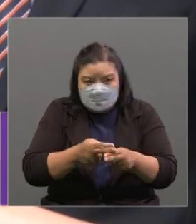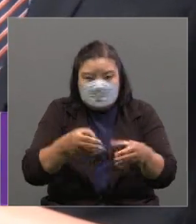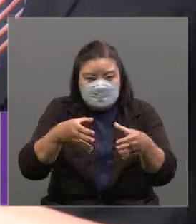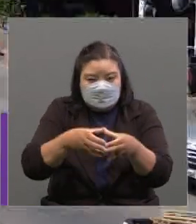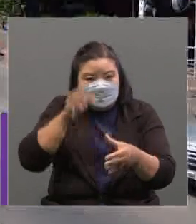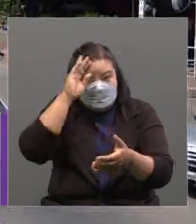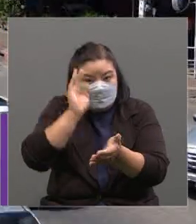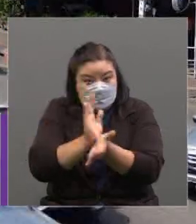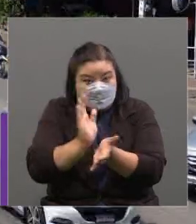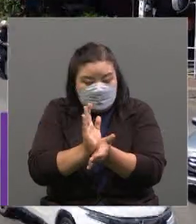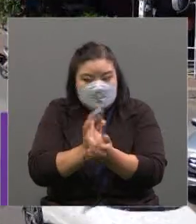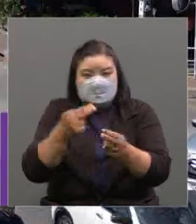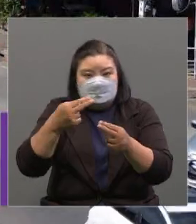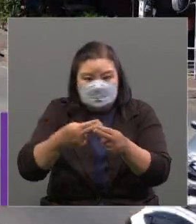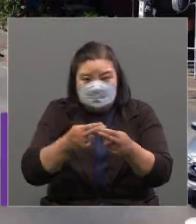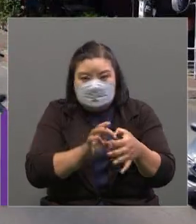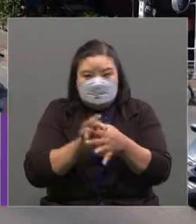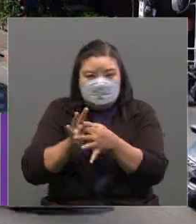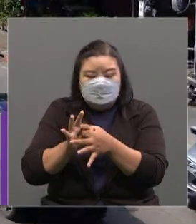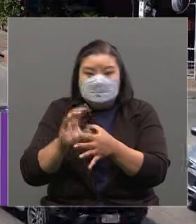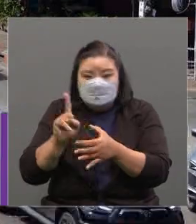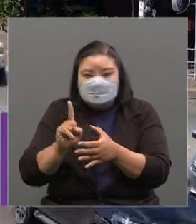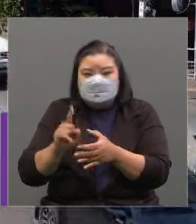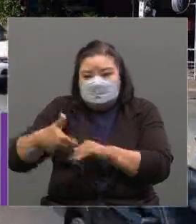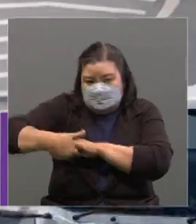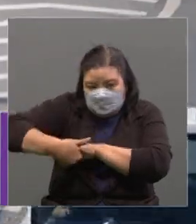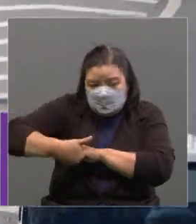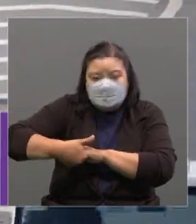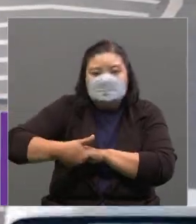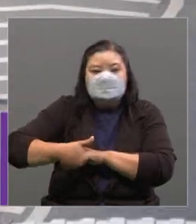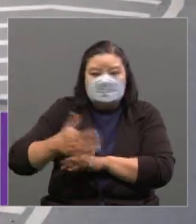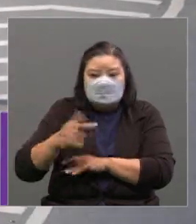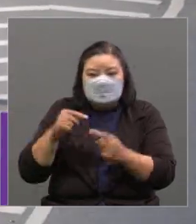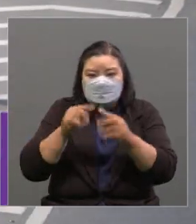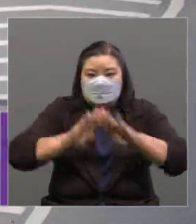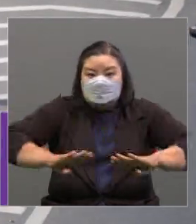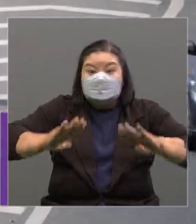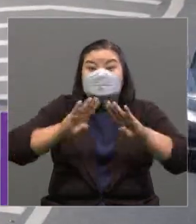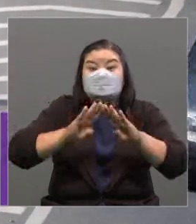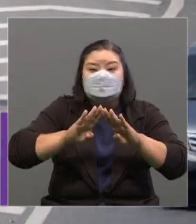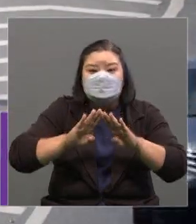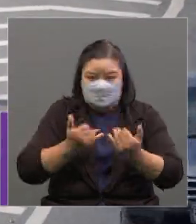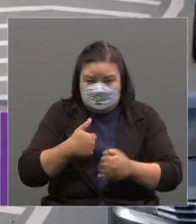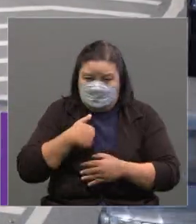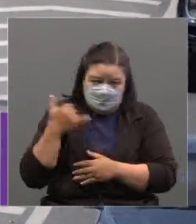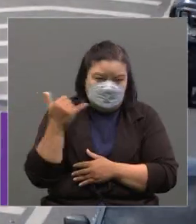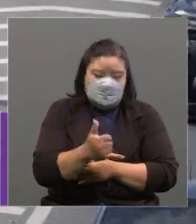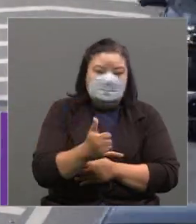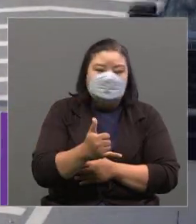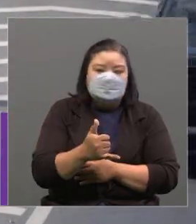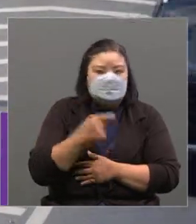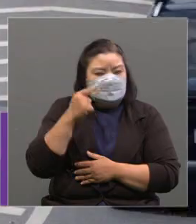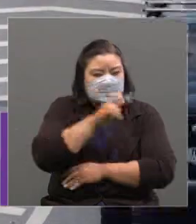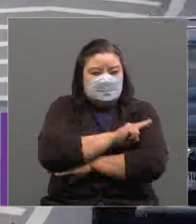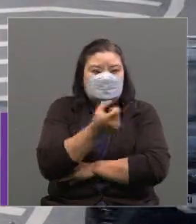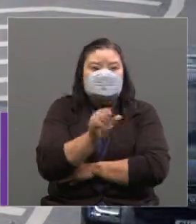ยอื่นๆที่ปรากฏข้อมูลว่ามีส่วนเกี่ยวข้องรวมไปถึงตำรวจภูธรจังหวัดนครปฐมที่กำลังจะลงไปตรวจสอบซึ่งคาดว่าไม่